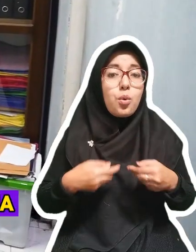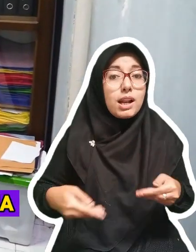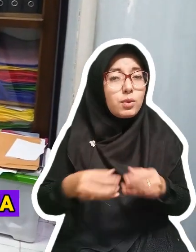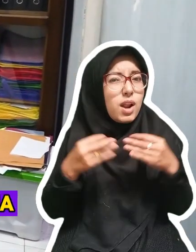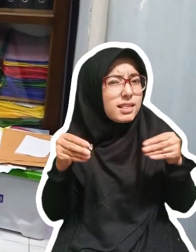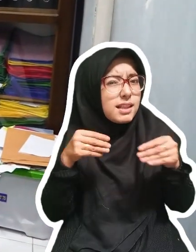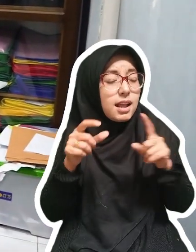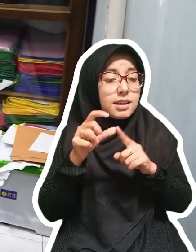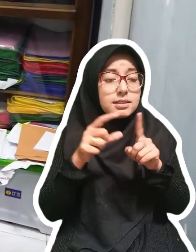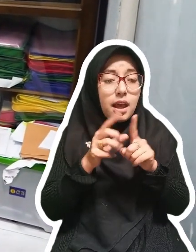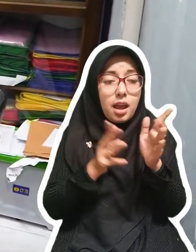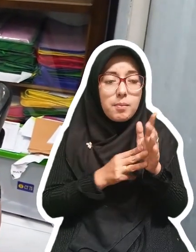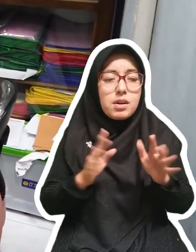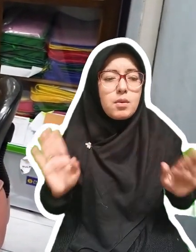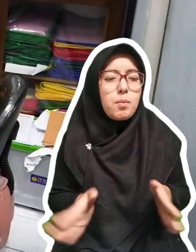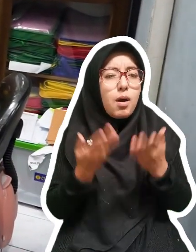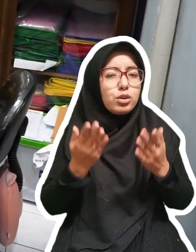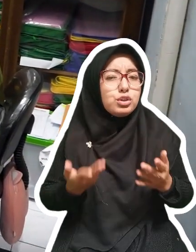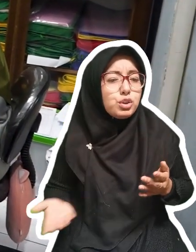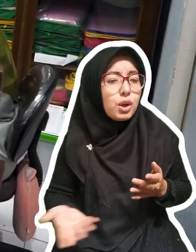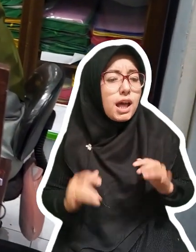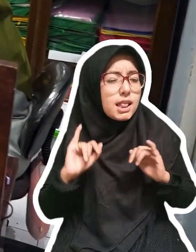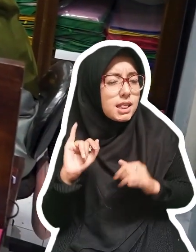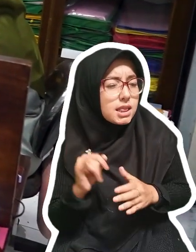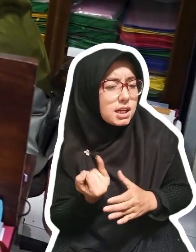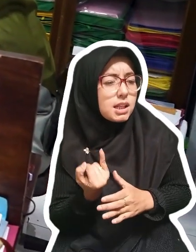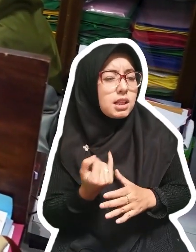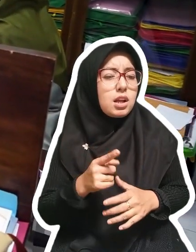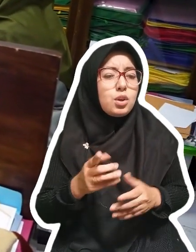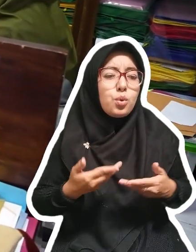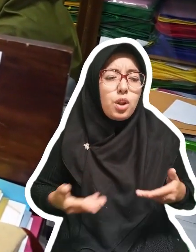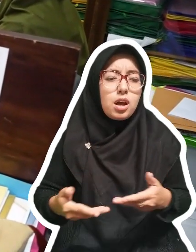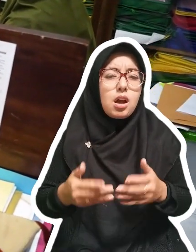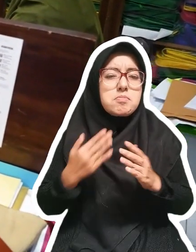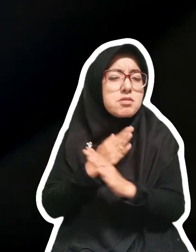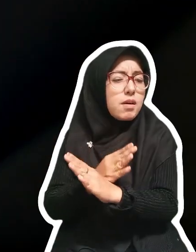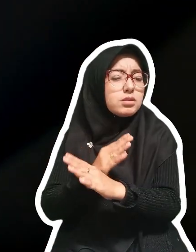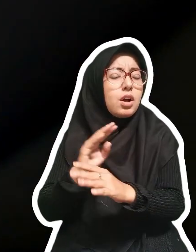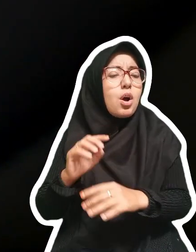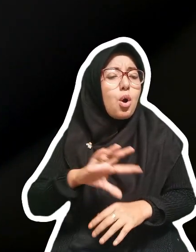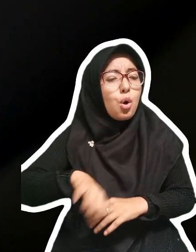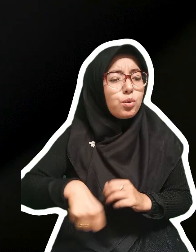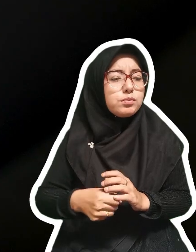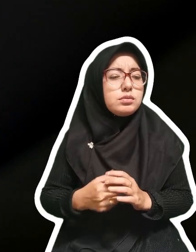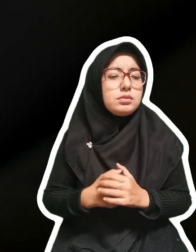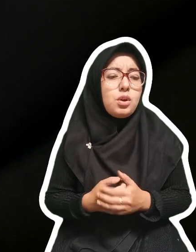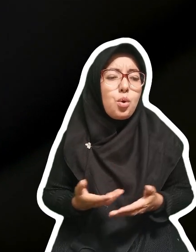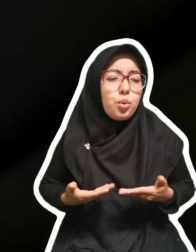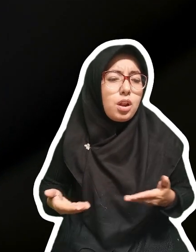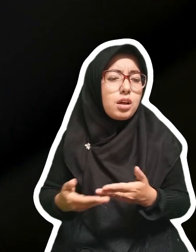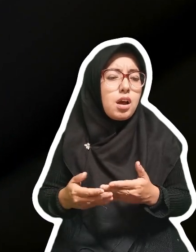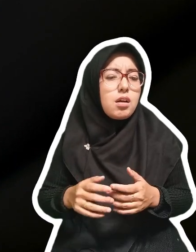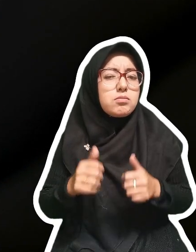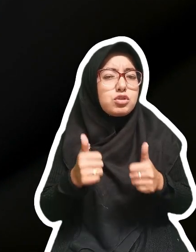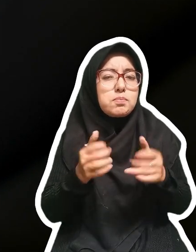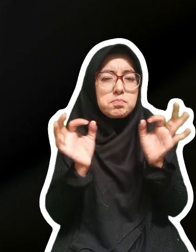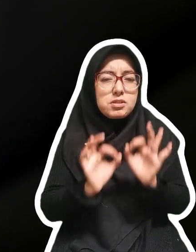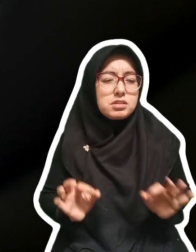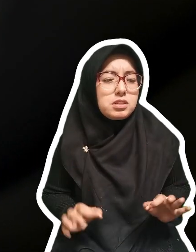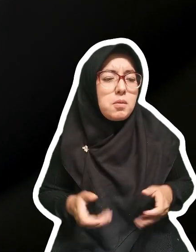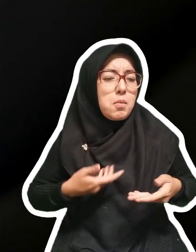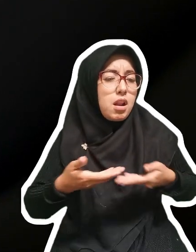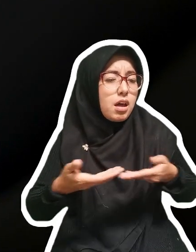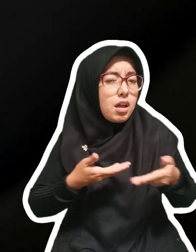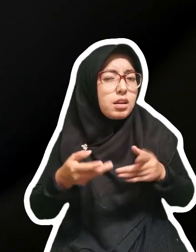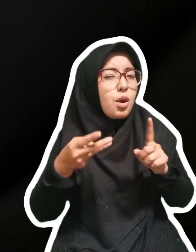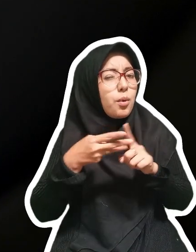daya manusia, membangun zona integritas menuju wilayah bebas korupsi atau WBK, dan wilayah birokrasi bersih